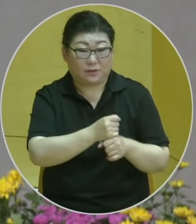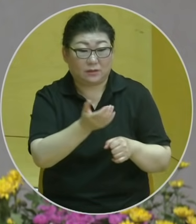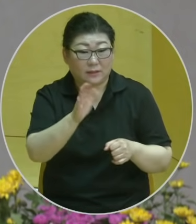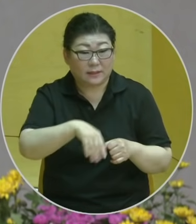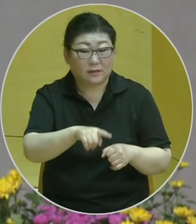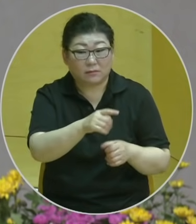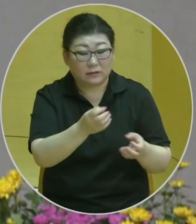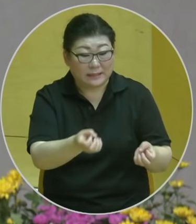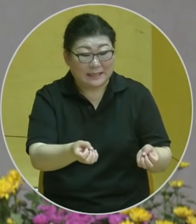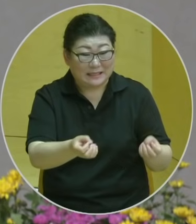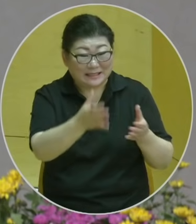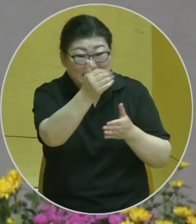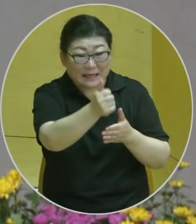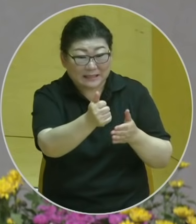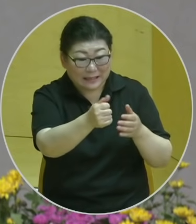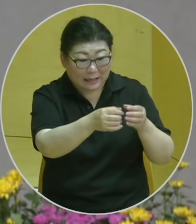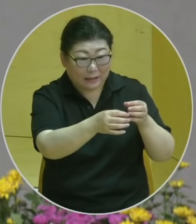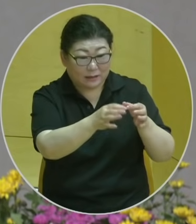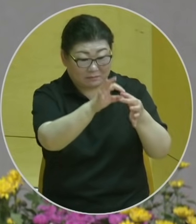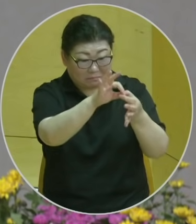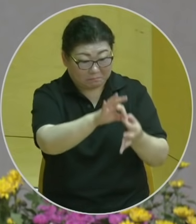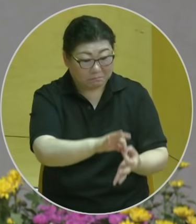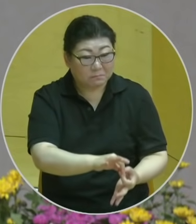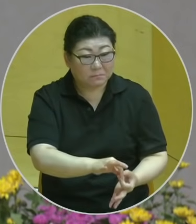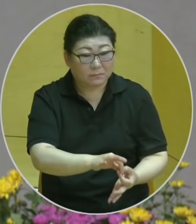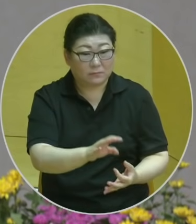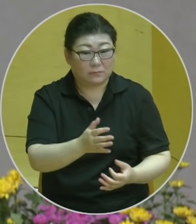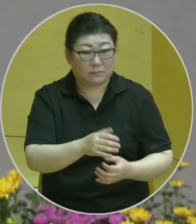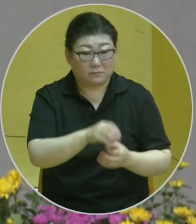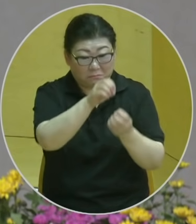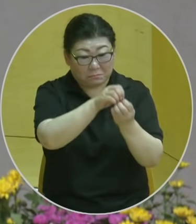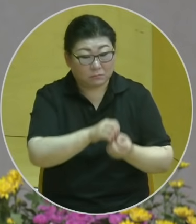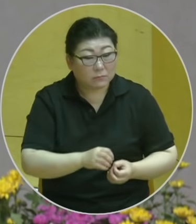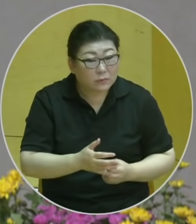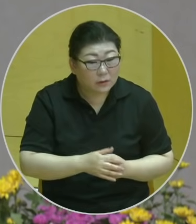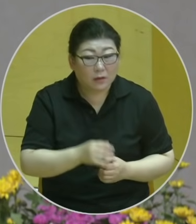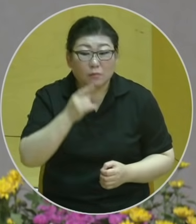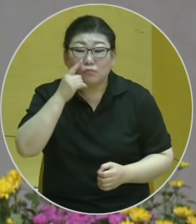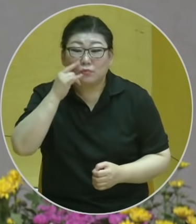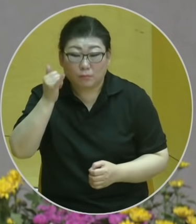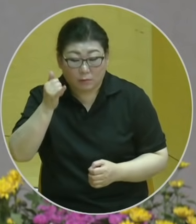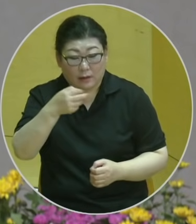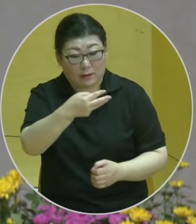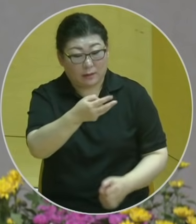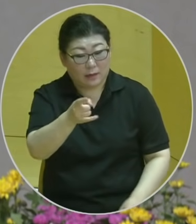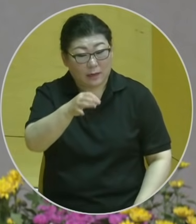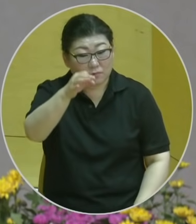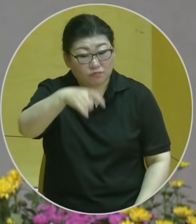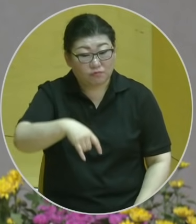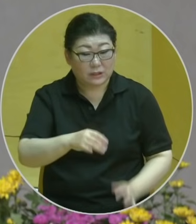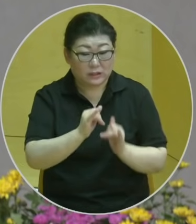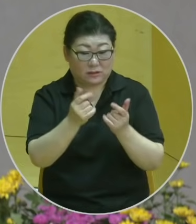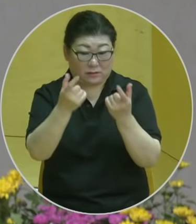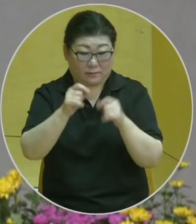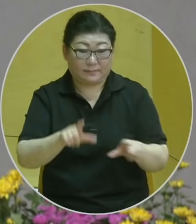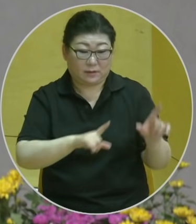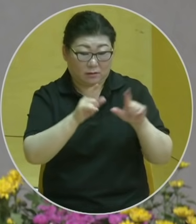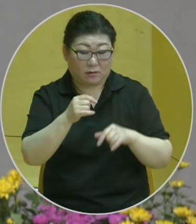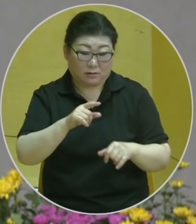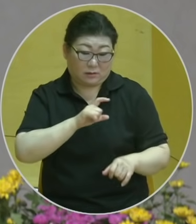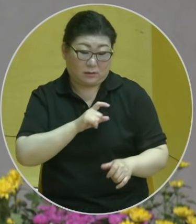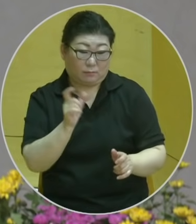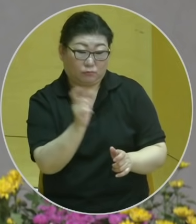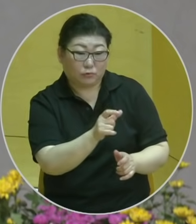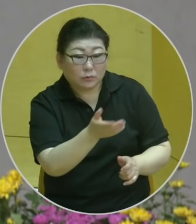제사장의 족속 아닙니까? 그 부모가 너는 레위인처럼 그렇게 하나님 위해서 살아라 그랬는데 아마 이